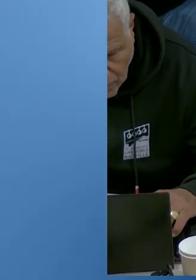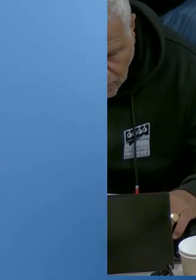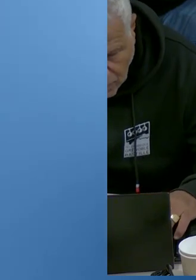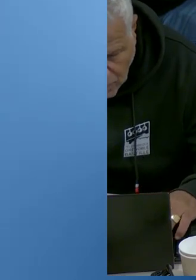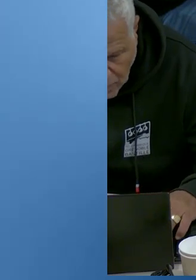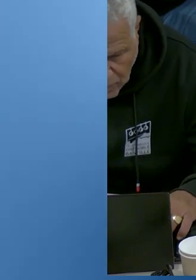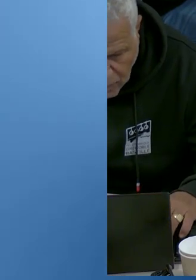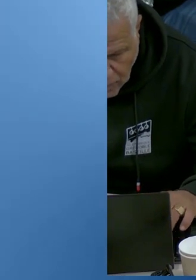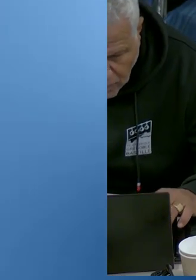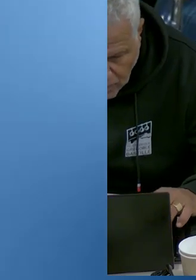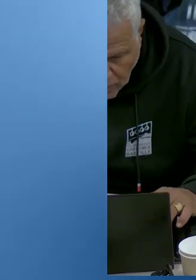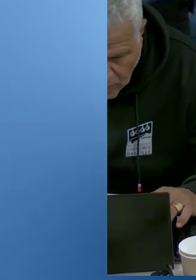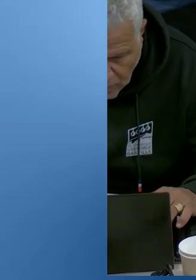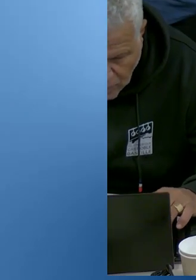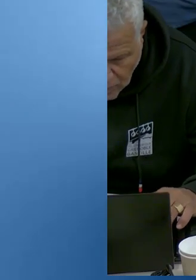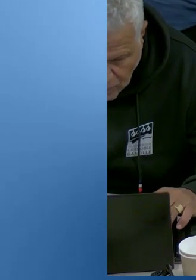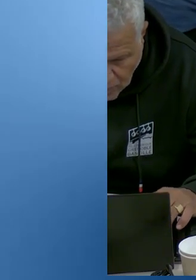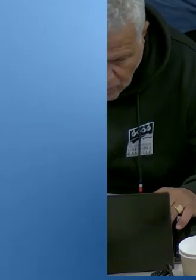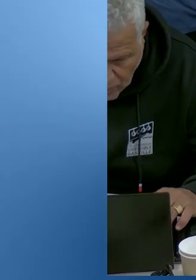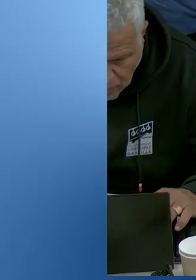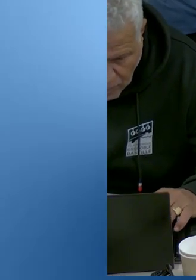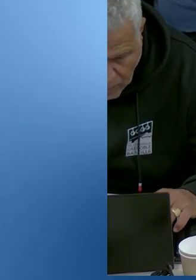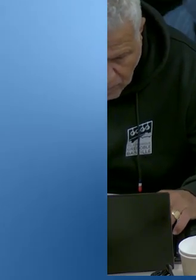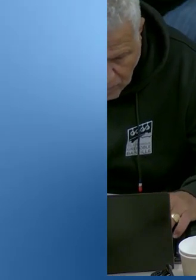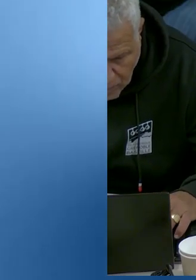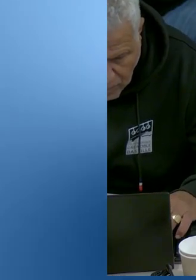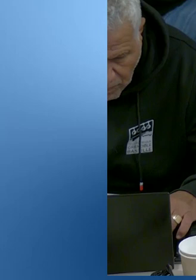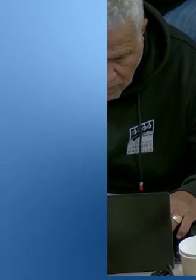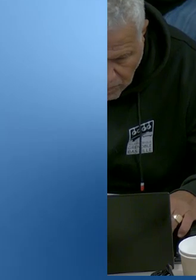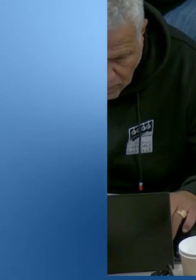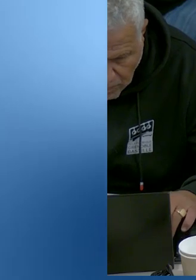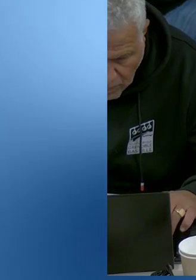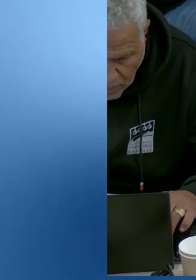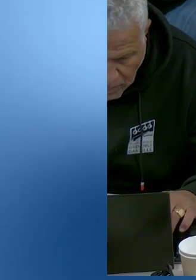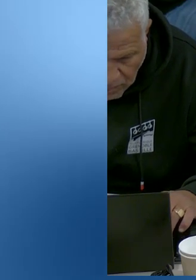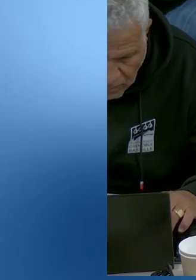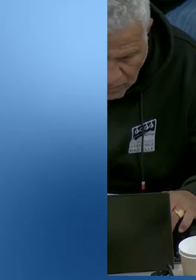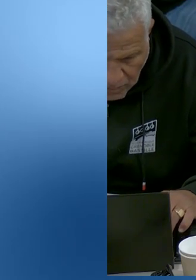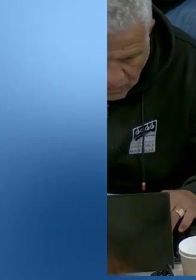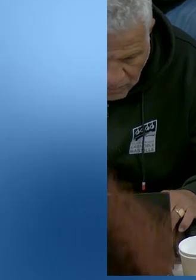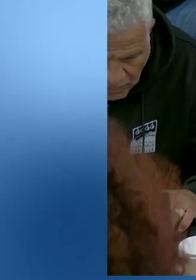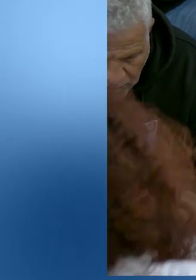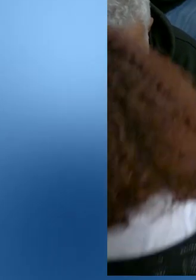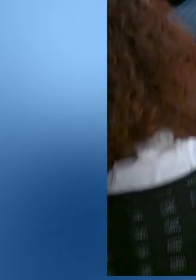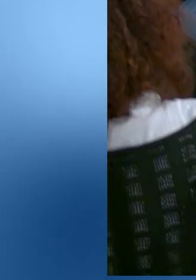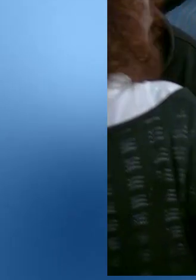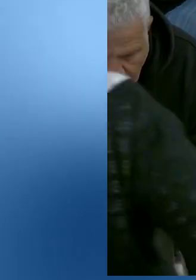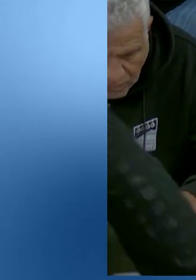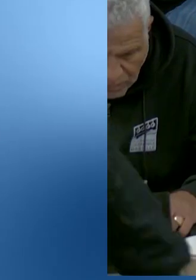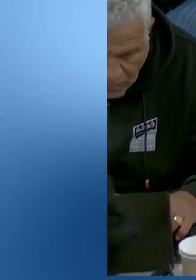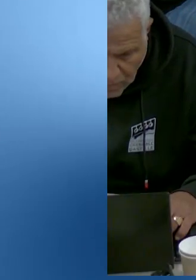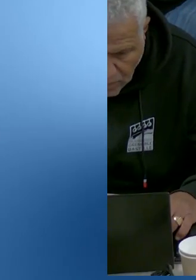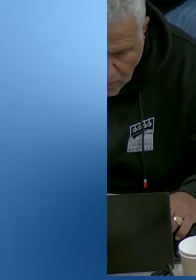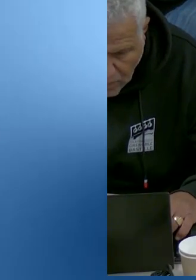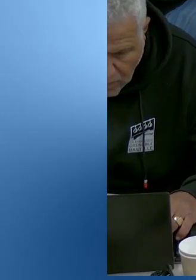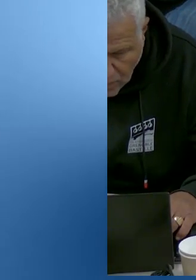été appliqués nous n'en doutons pas au niveau des services mais qui a une commission qui se réunissent qui est installée par cette délibération une comm une commission